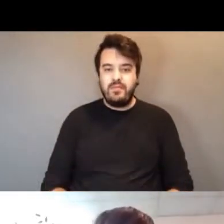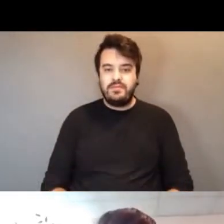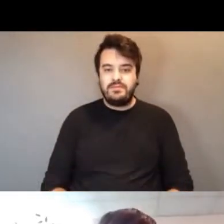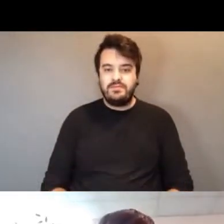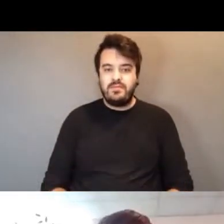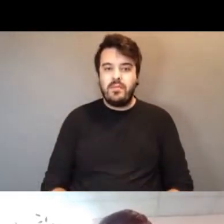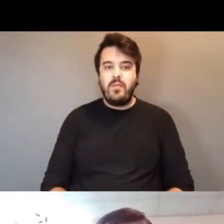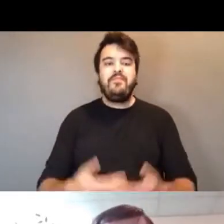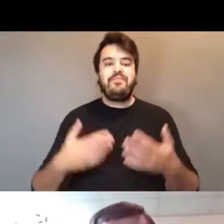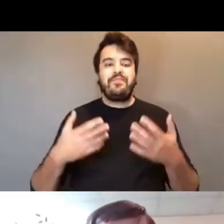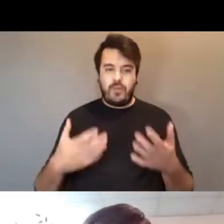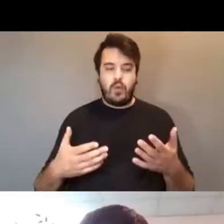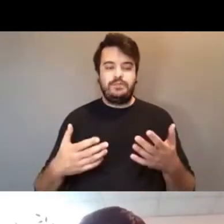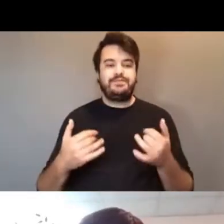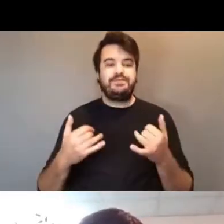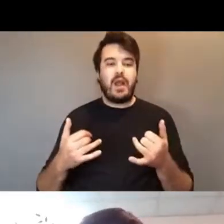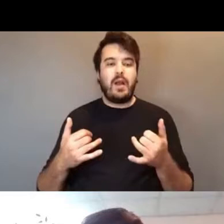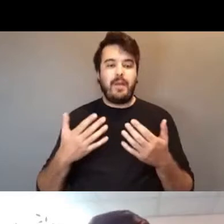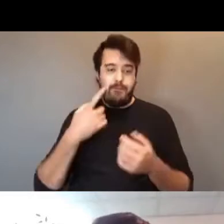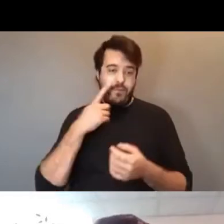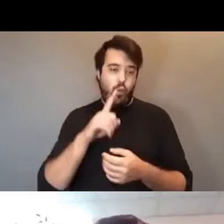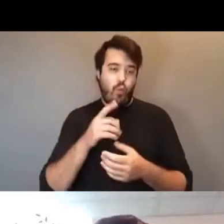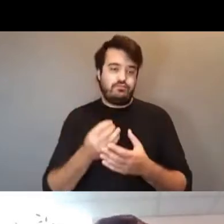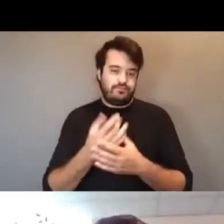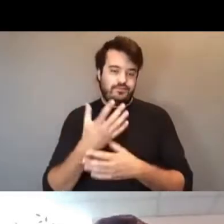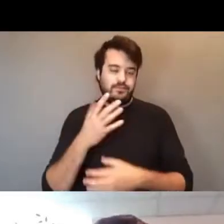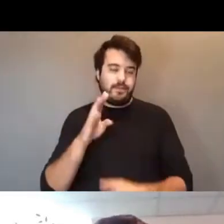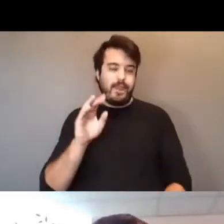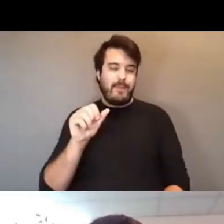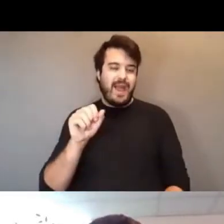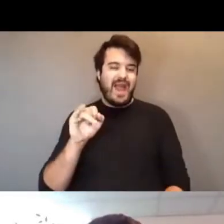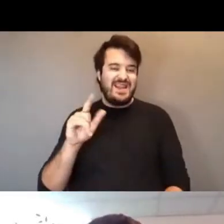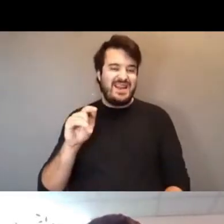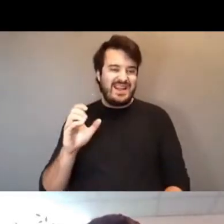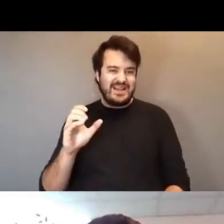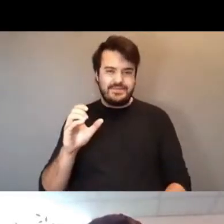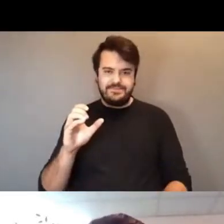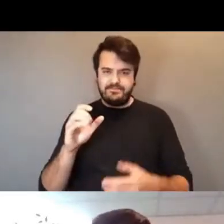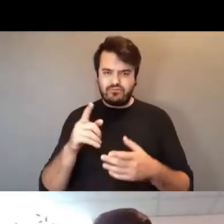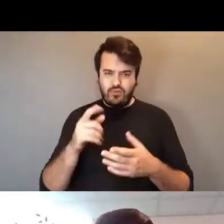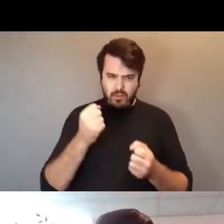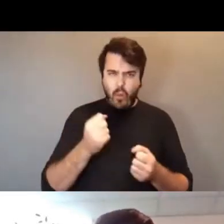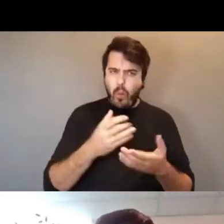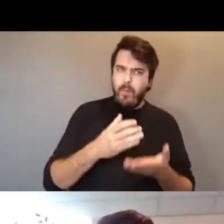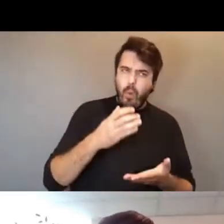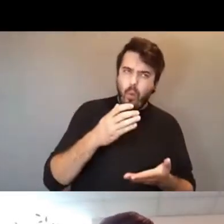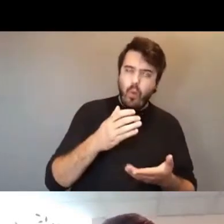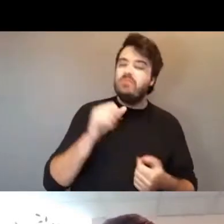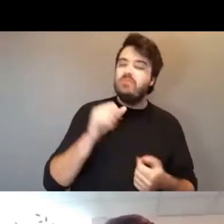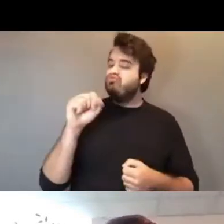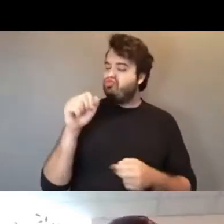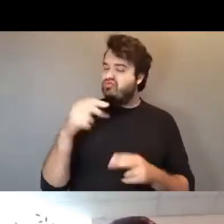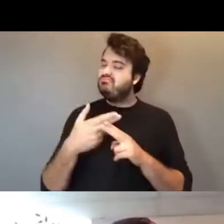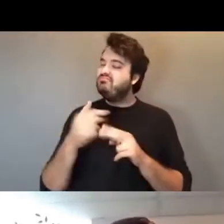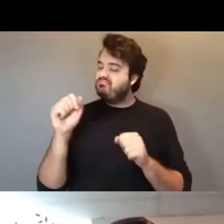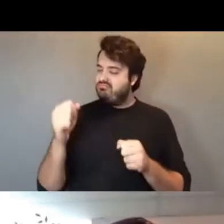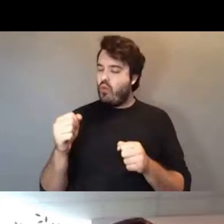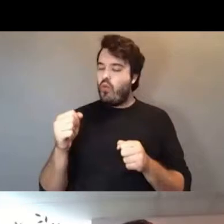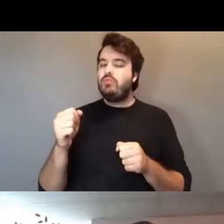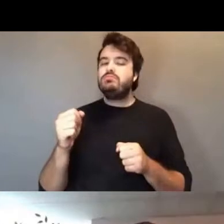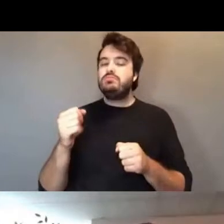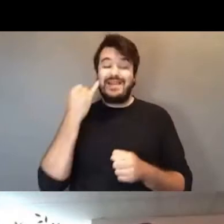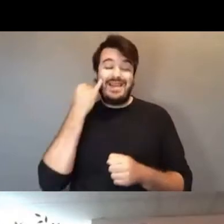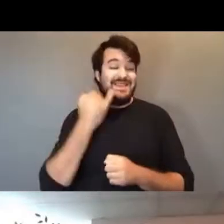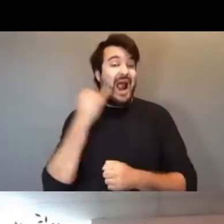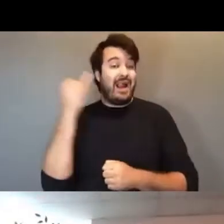Bon, alors, pour le basilic, est-ce que ça se fait en pot? Effectivement. Alors, c'est idéal parce